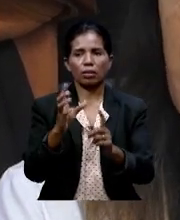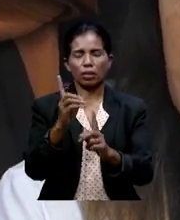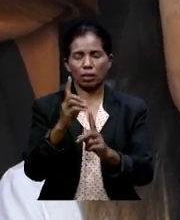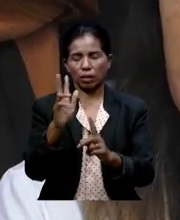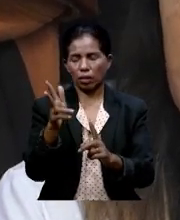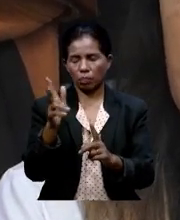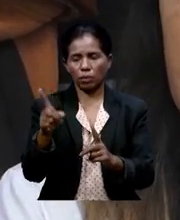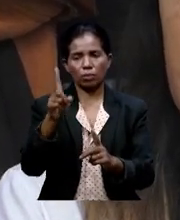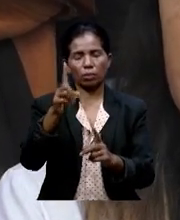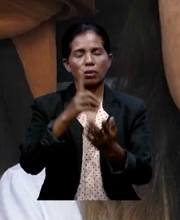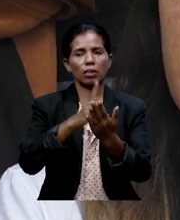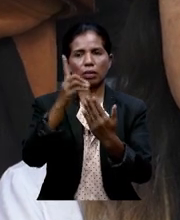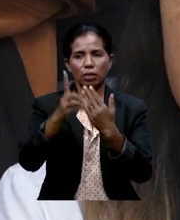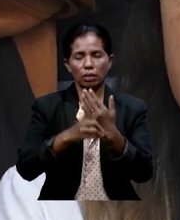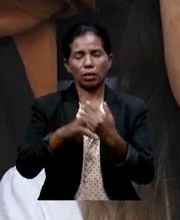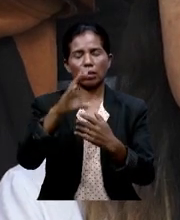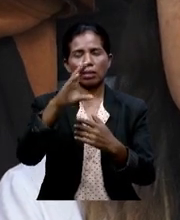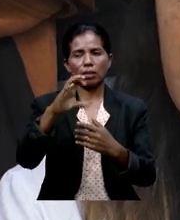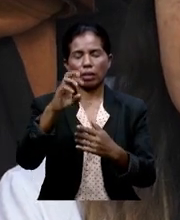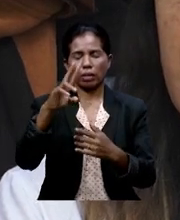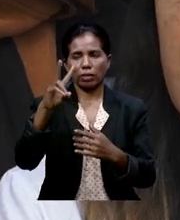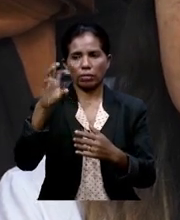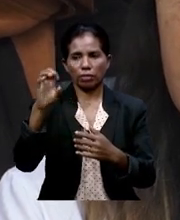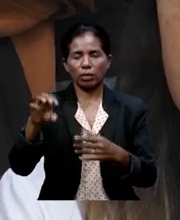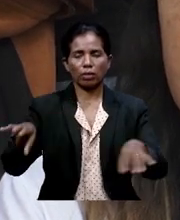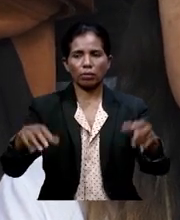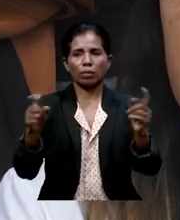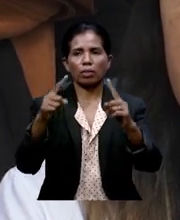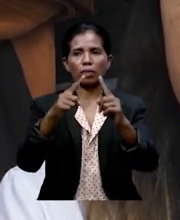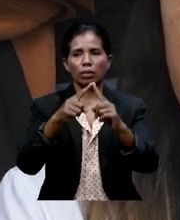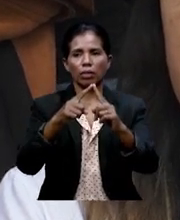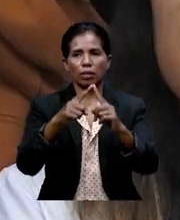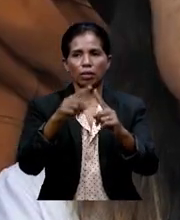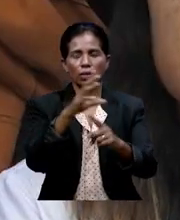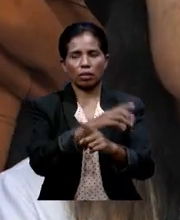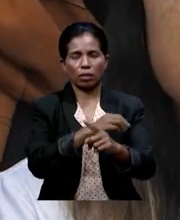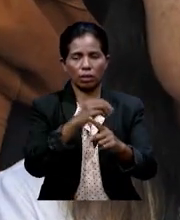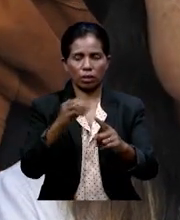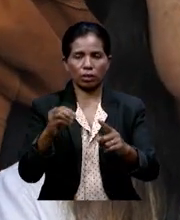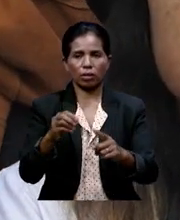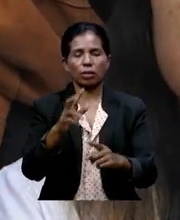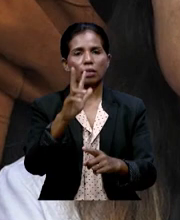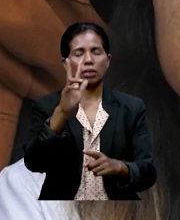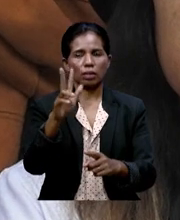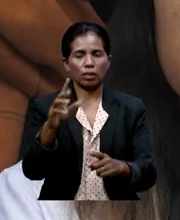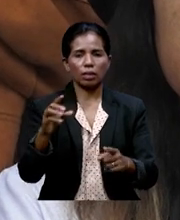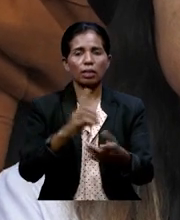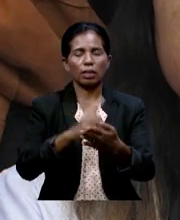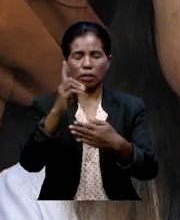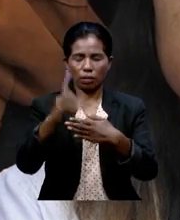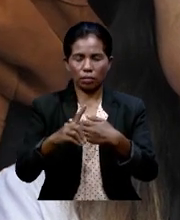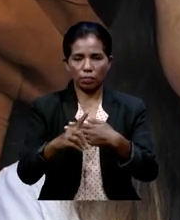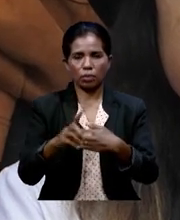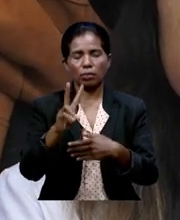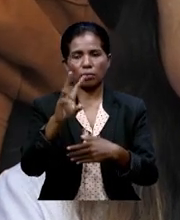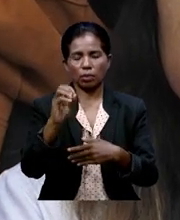2023. Serbi IP lah, Serbi IP dia kontrato to 31 Desember 2023. Ia ne ami musu husu perkonsu pada direktur, ia